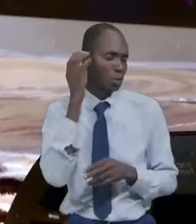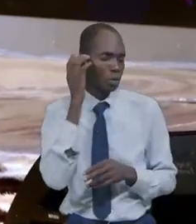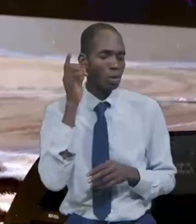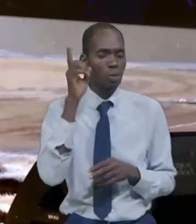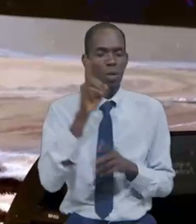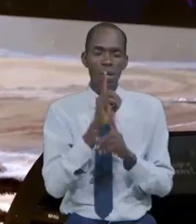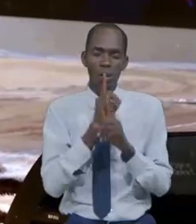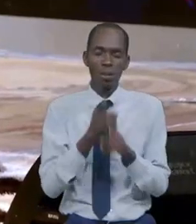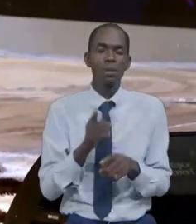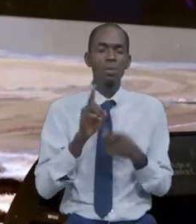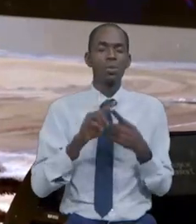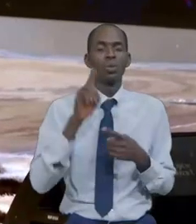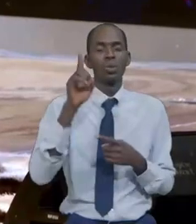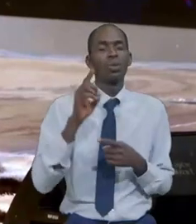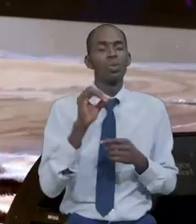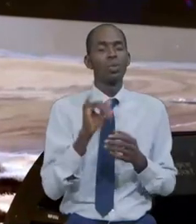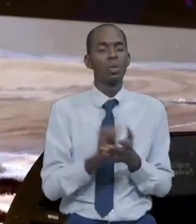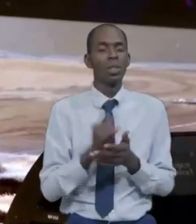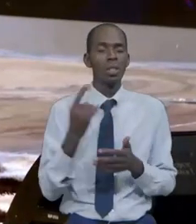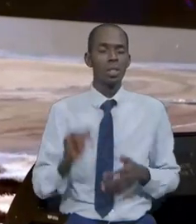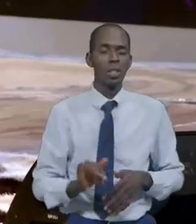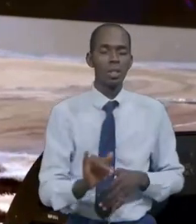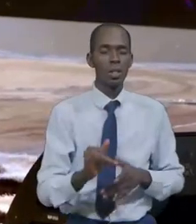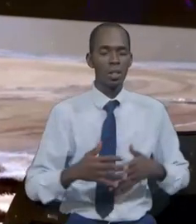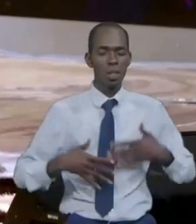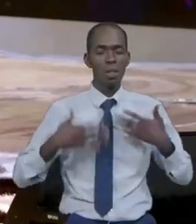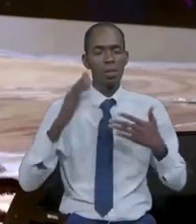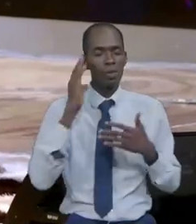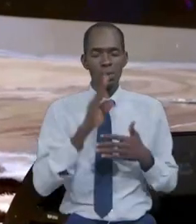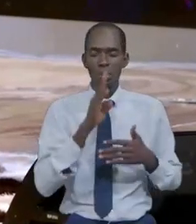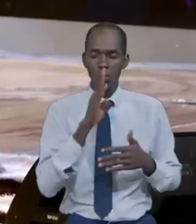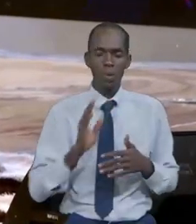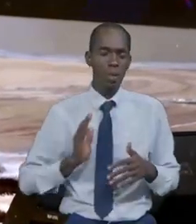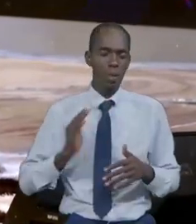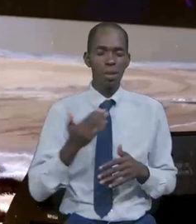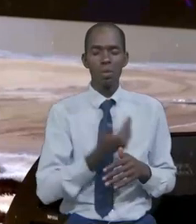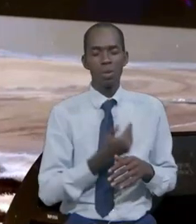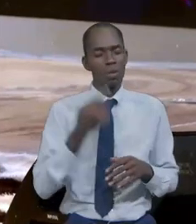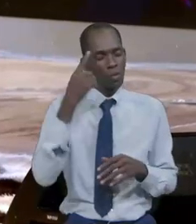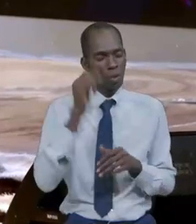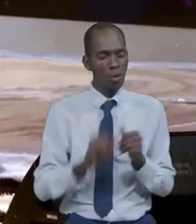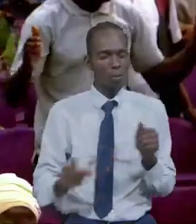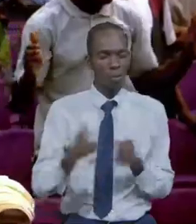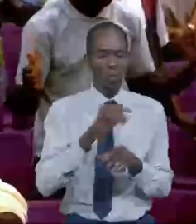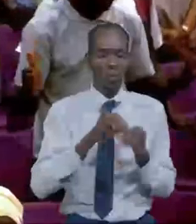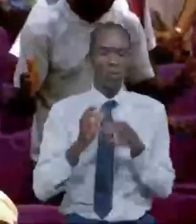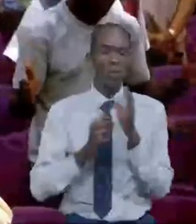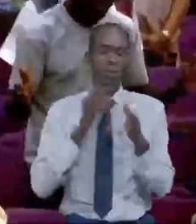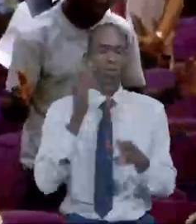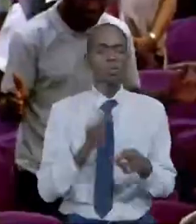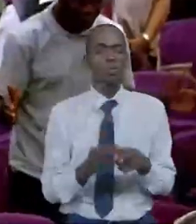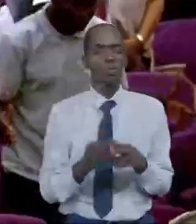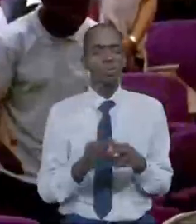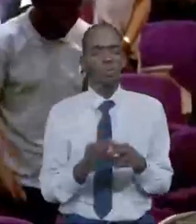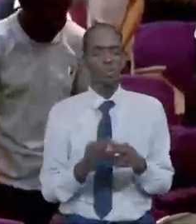que la vie éternelle soit la portion de chacun de nous au nom de Jésus-Christ.